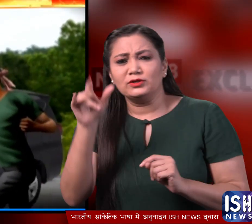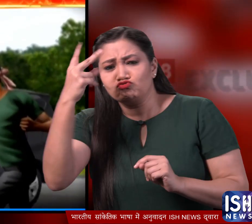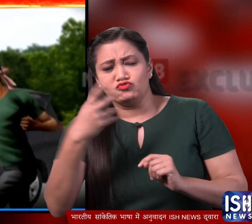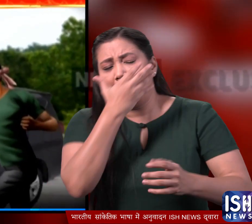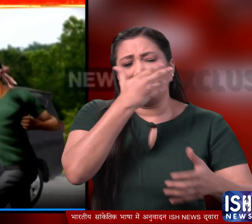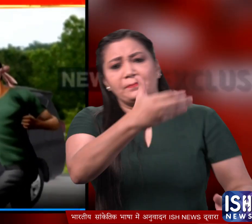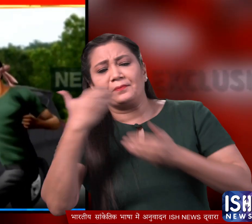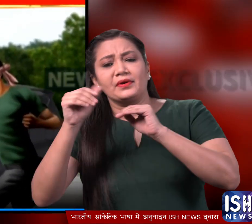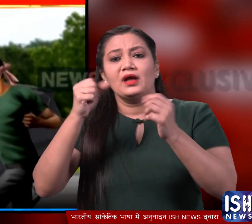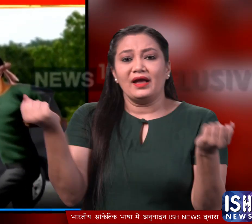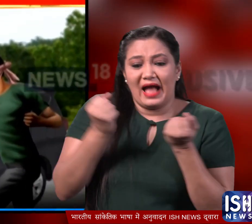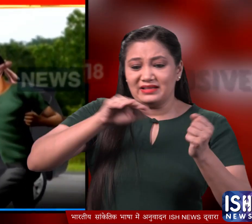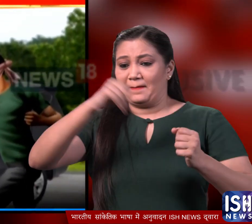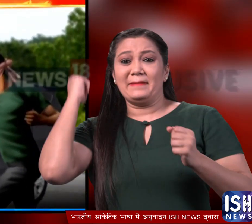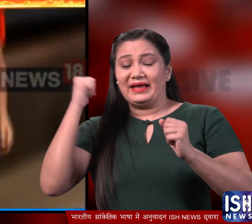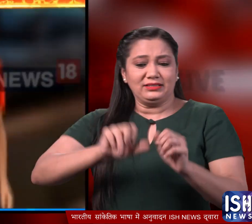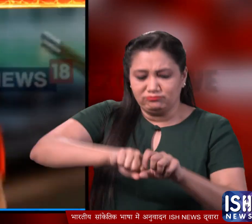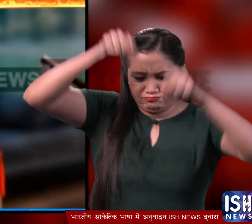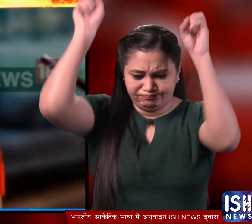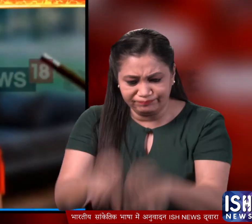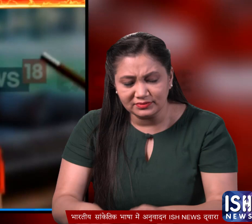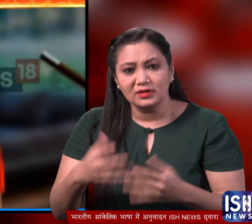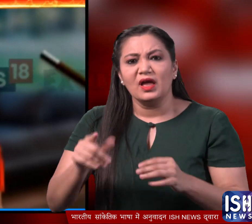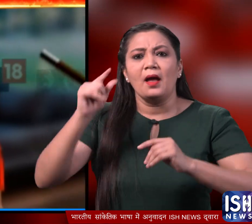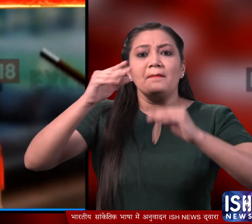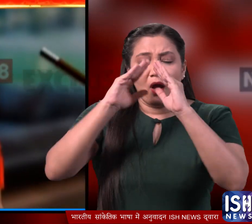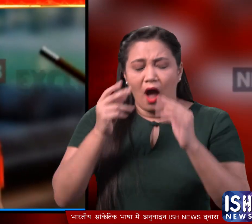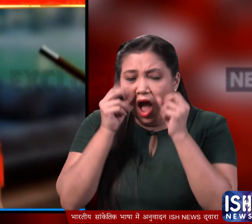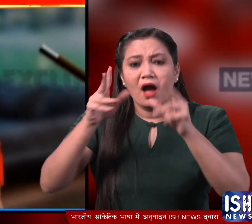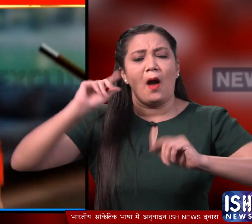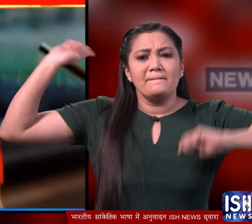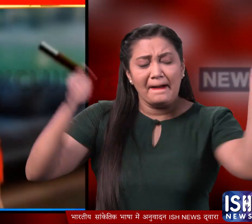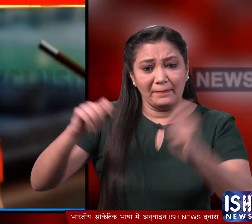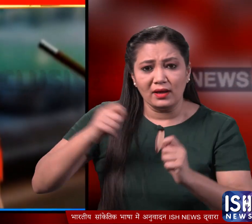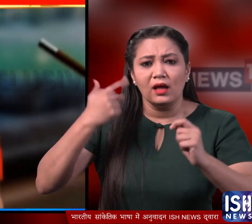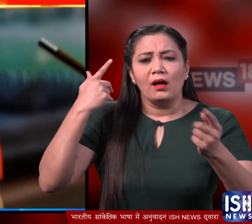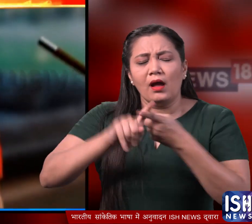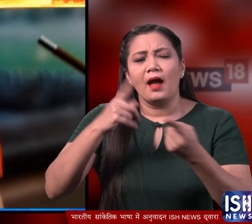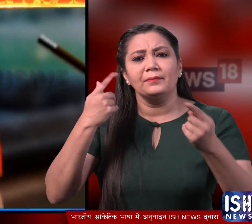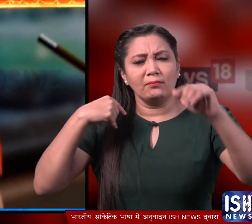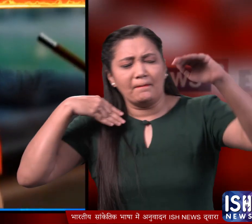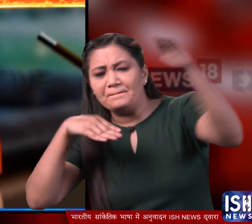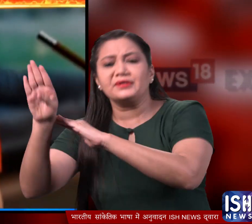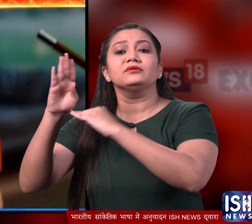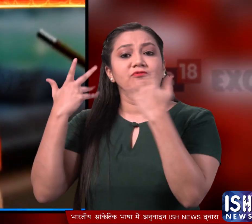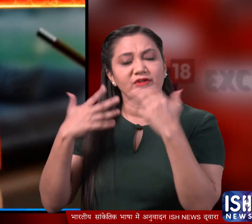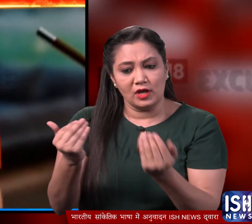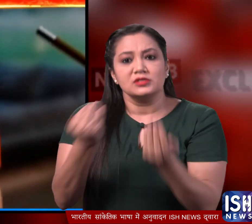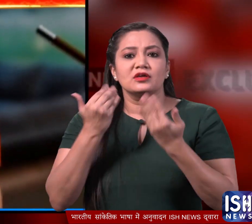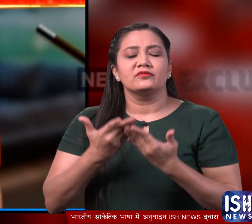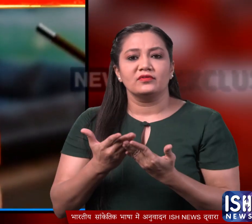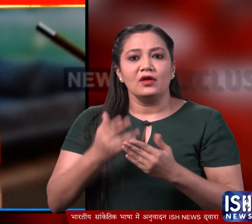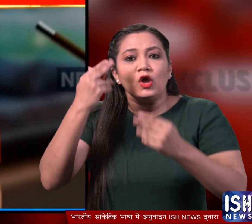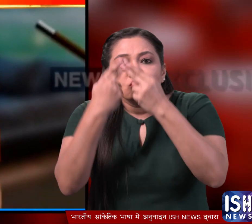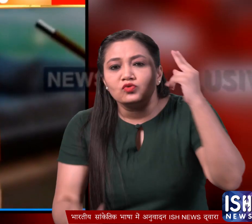پکڑ کر بے ہوش کرنے کے بعد کار کی ڈککی میں ڈال دیا ہوش آنے پر راستے میں اس کے ساتھ مارپیٹ کی گئی لیکن جیسے ہی موقع ملا وہ بدماشوں کے چنگل سے بھاگ